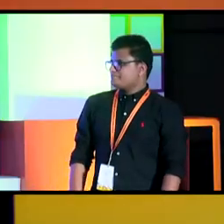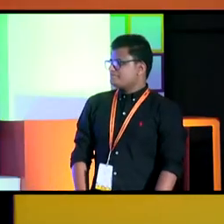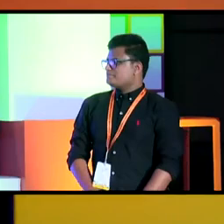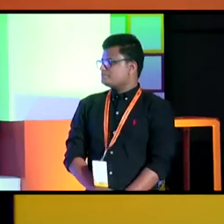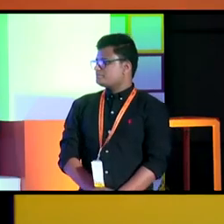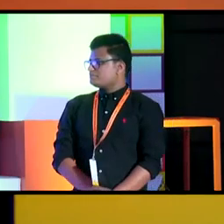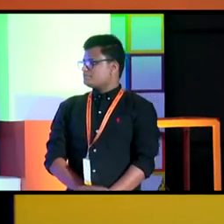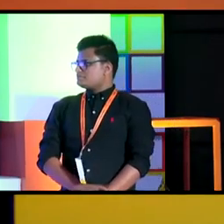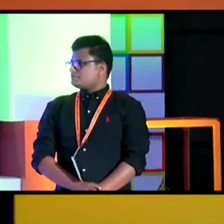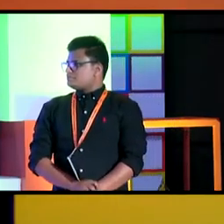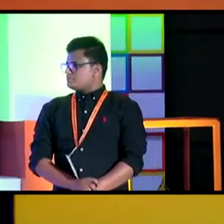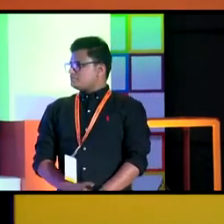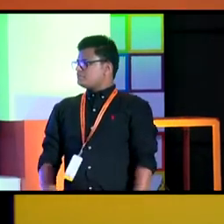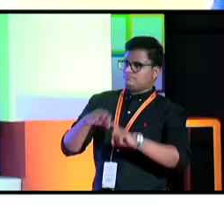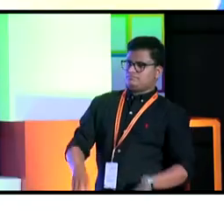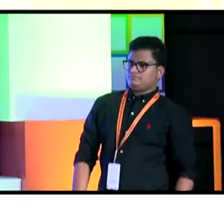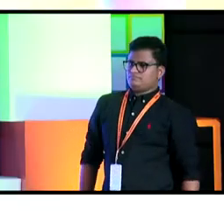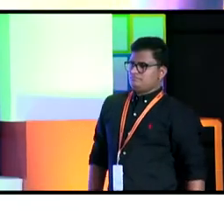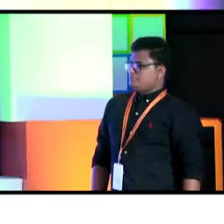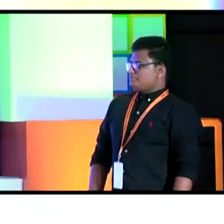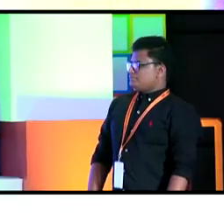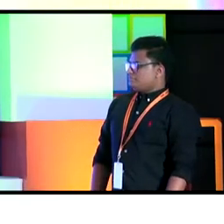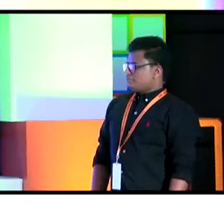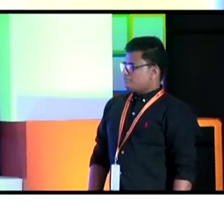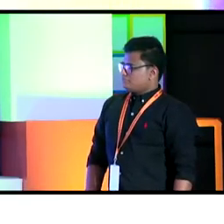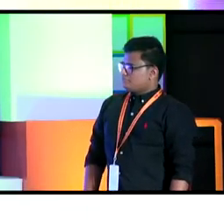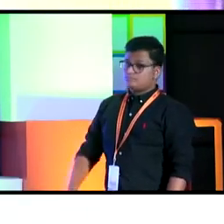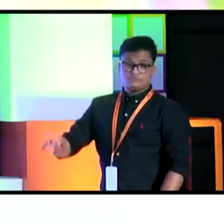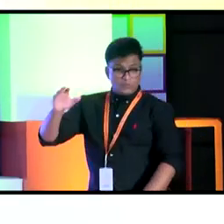आप उससे पूछिए उसने कैसे सिखाया होगा.